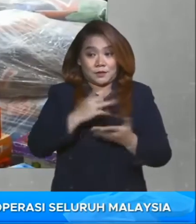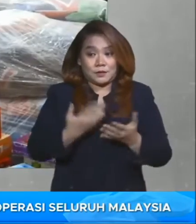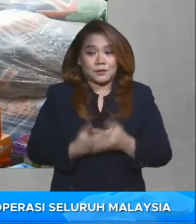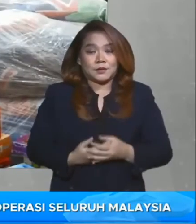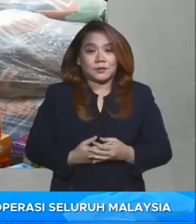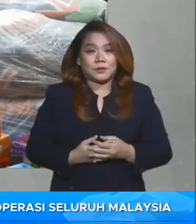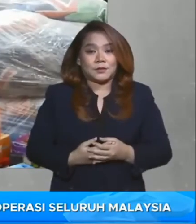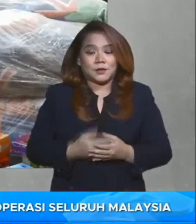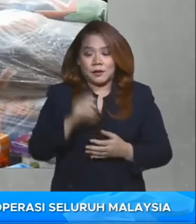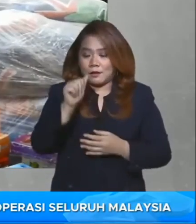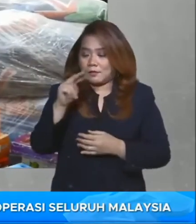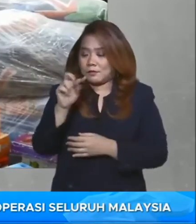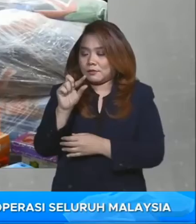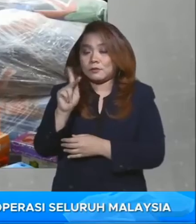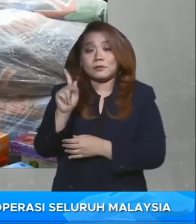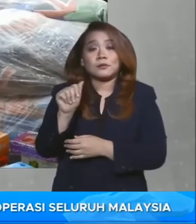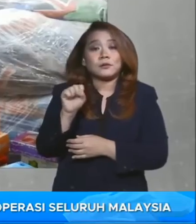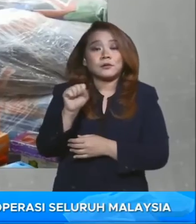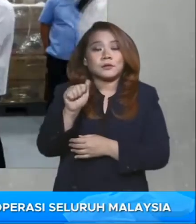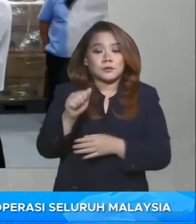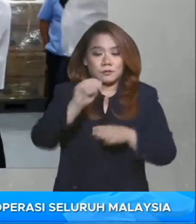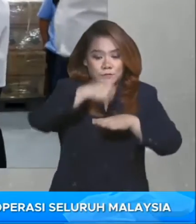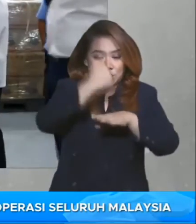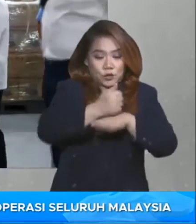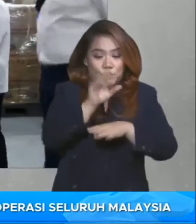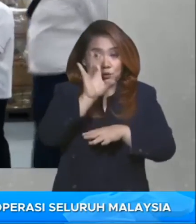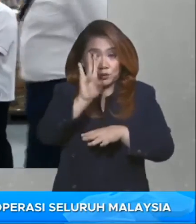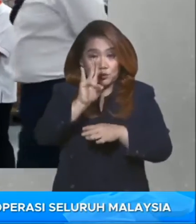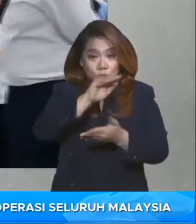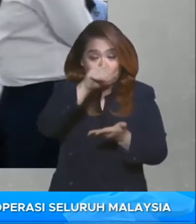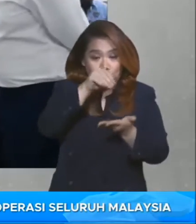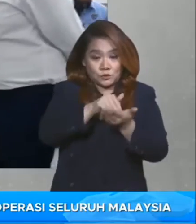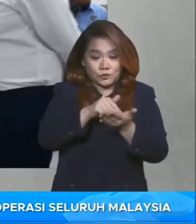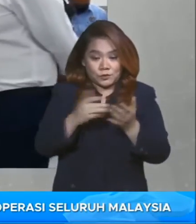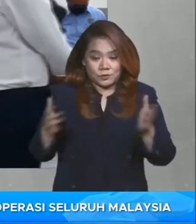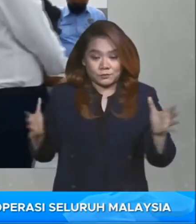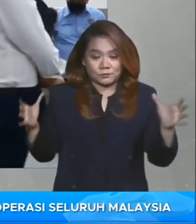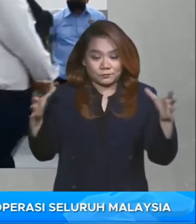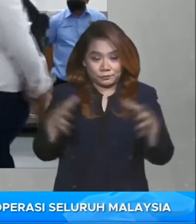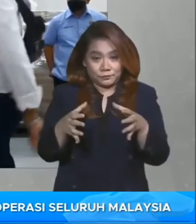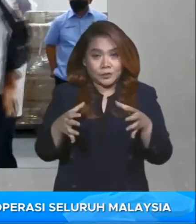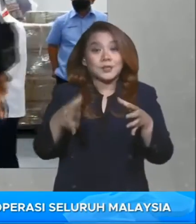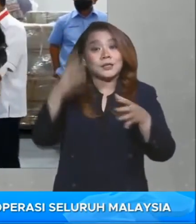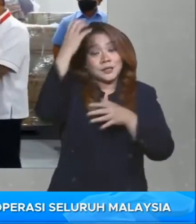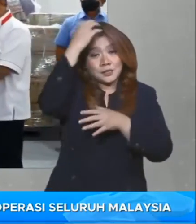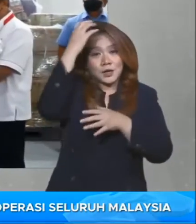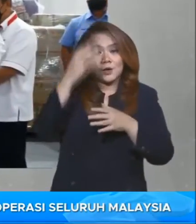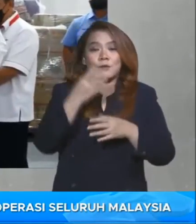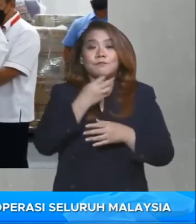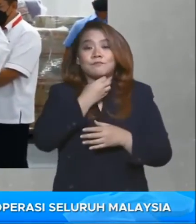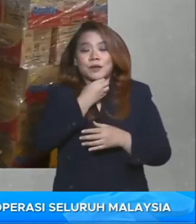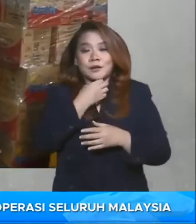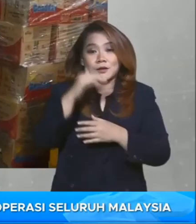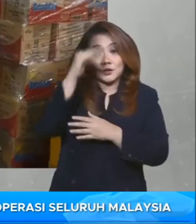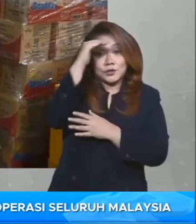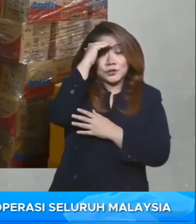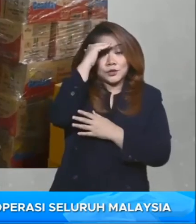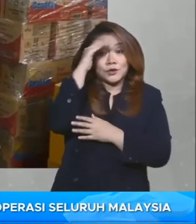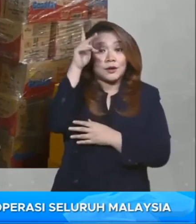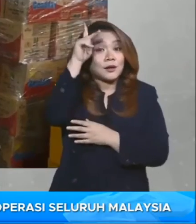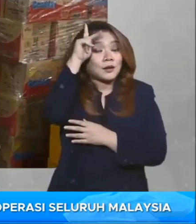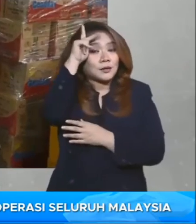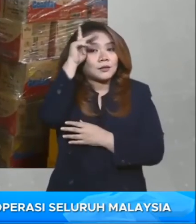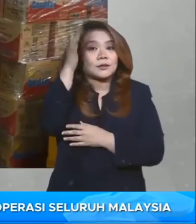kebangsaan Malaysia atau angkasa mewujudkan 7 pusat pengumpulan tersebut di Selangor perak Johor